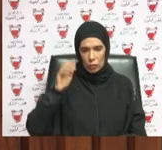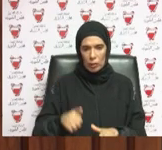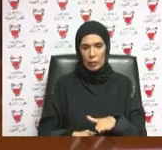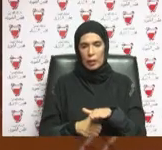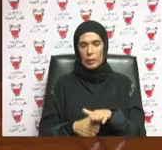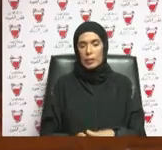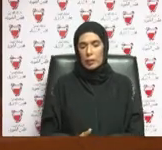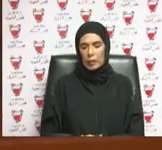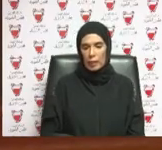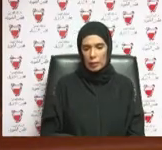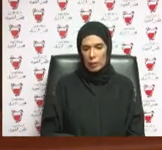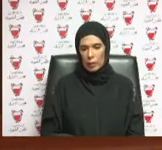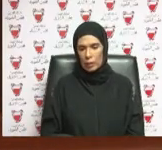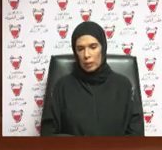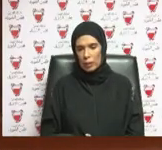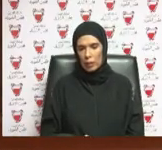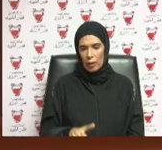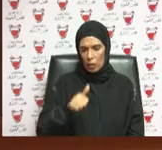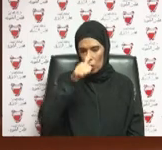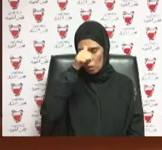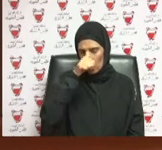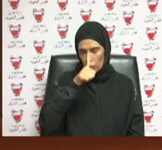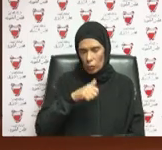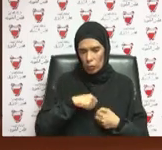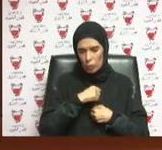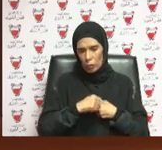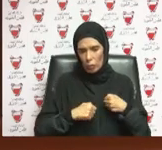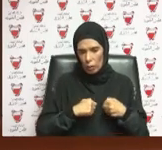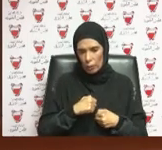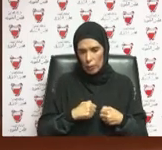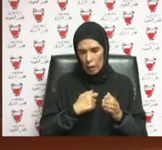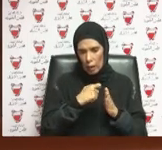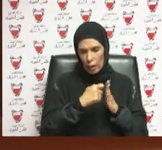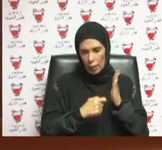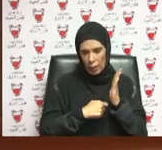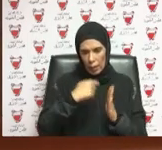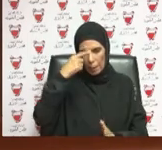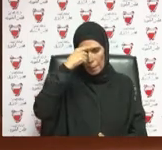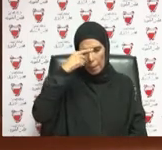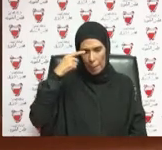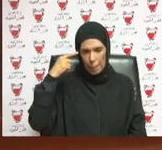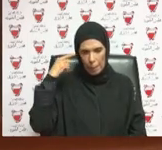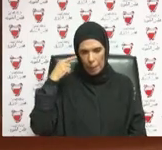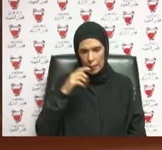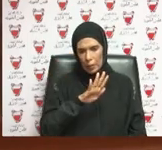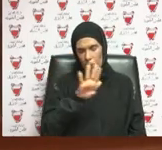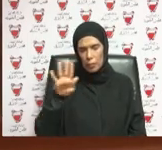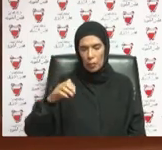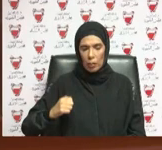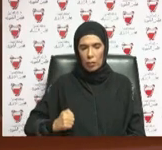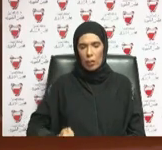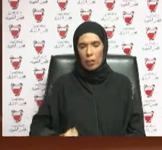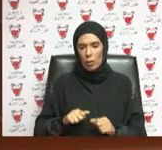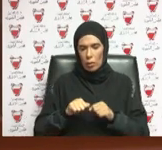الرئيس. ببالغ الحزن والأسى وبقلوب مؤمنة بقضاء الله وقدره، تلقى شعب البحرين الكريم